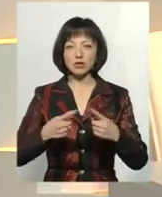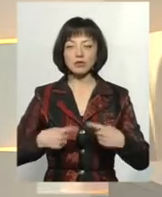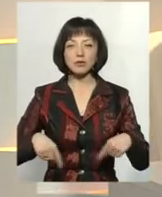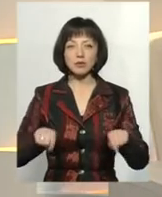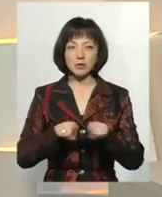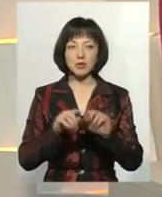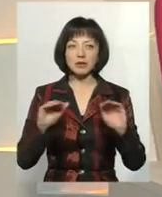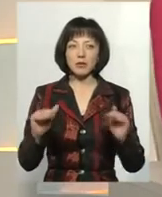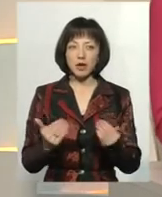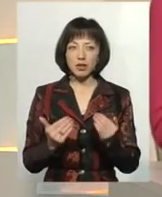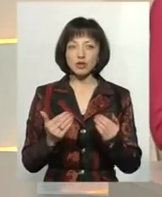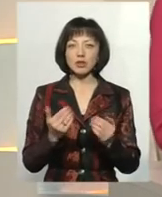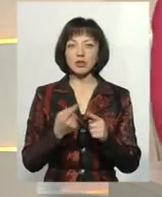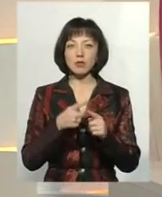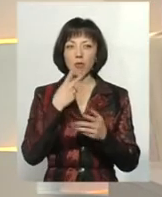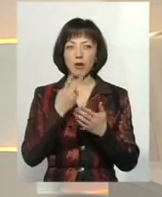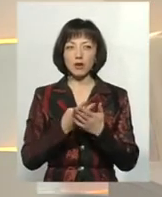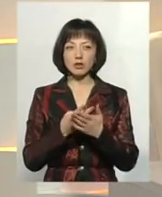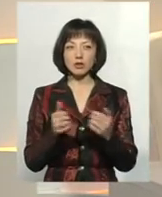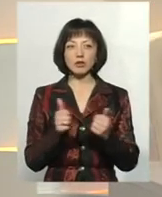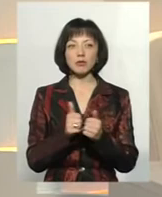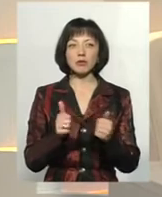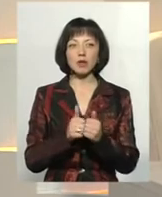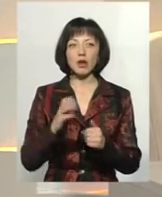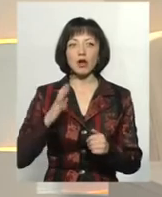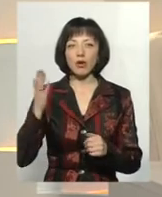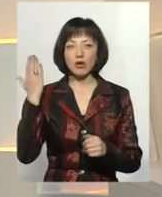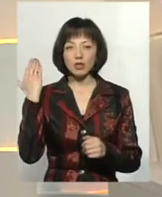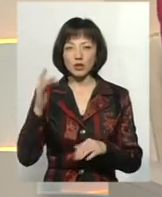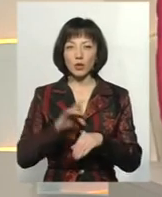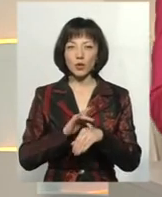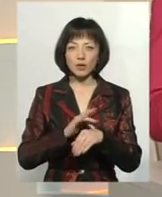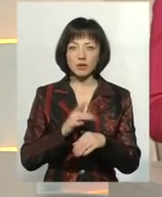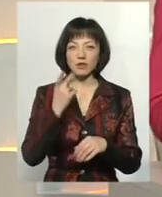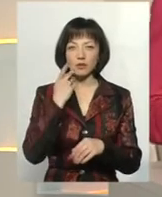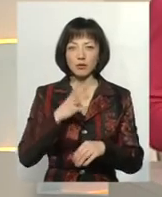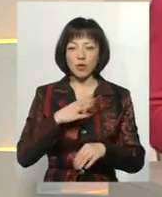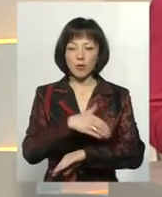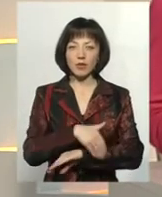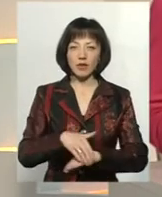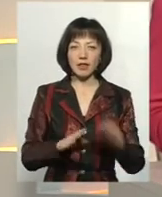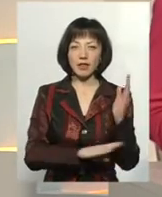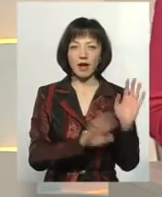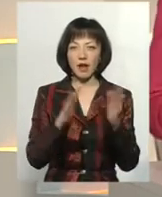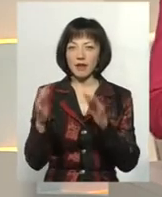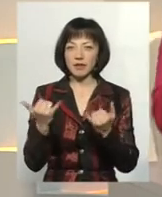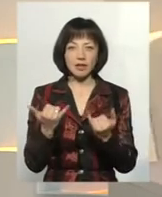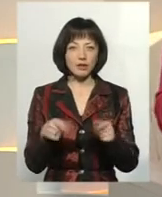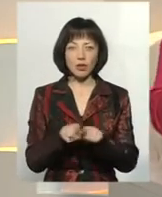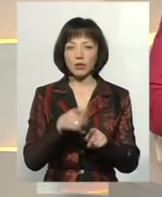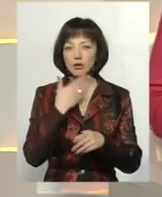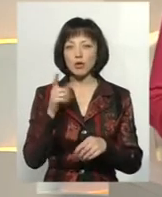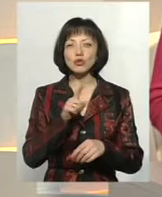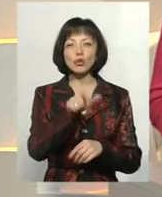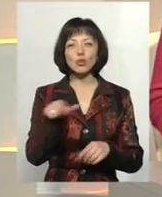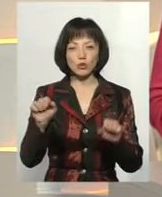зелені насадження зменшуються. Оті зони, які ми бачили біля колишніх там хрущівок, завжди було подвір'ячко, були дерева. Зараз такого немає. Що